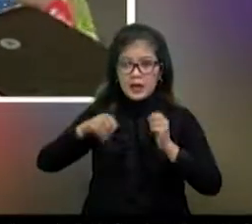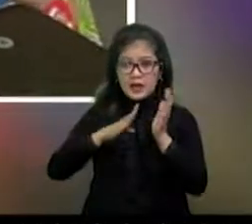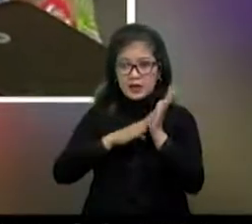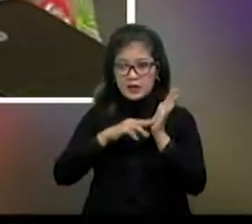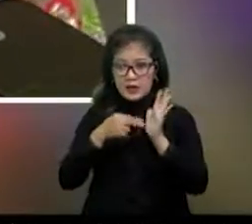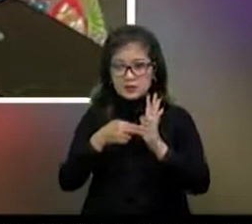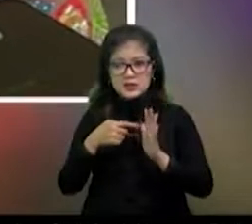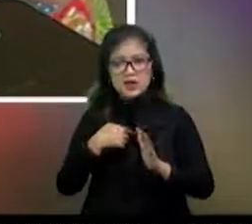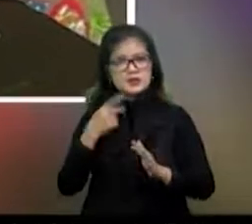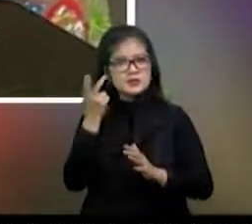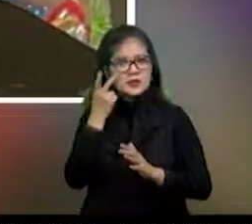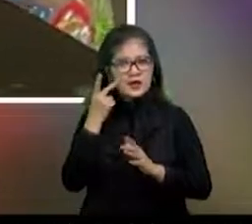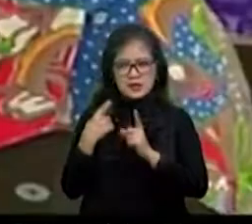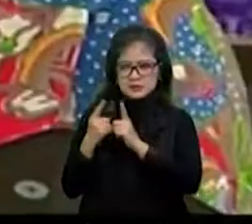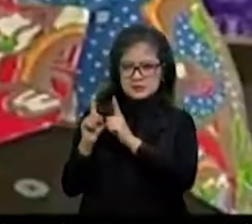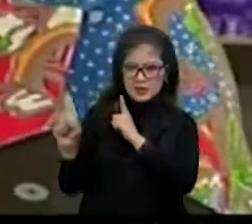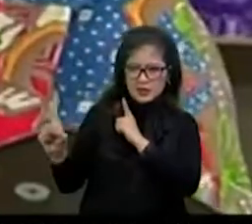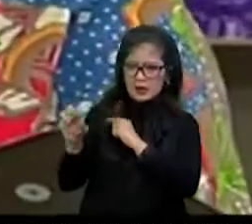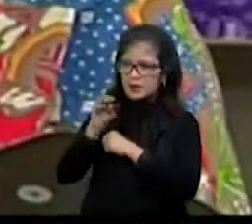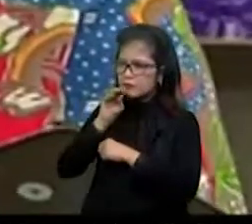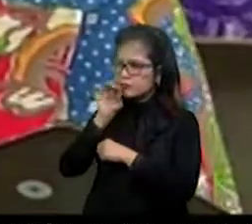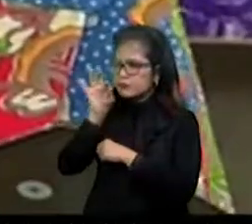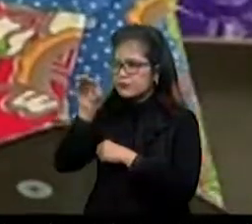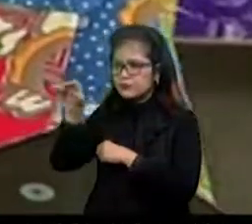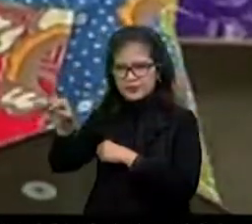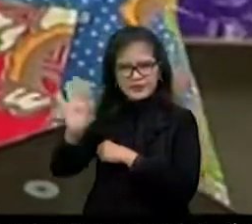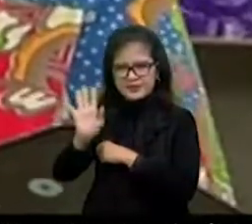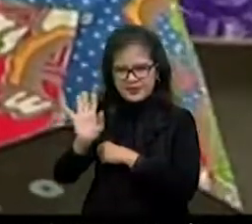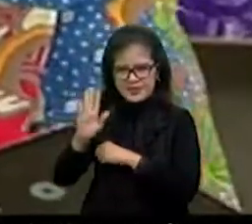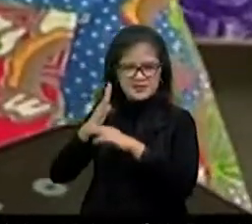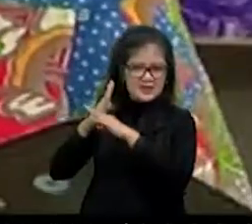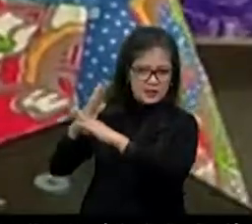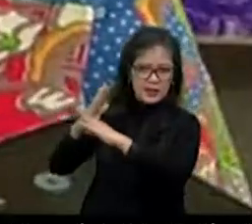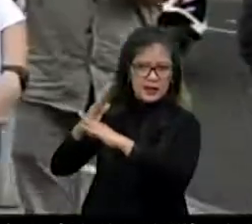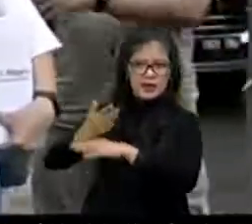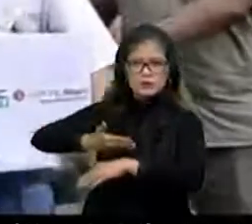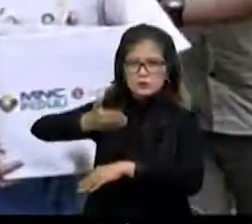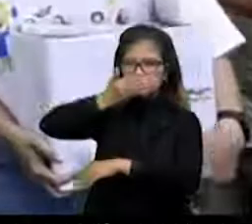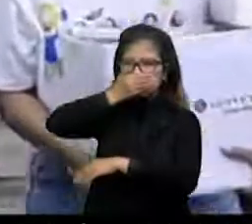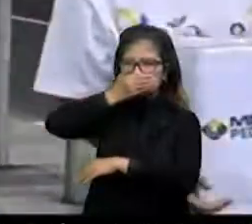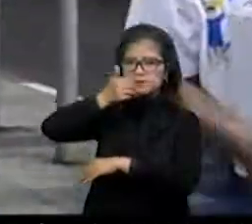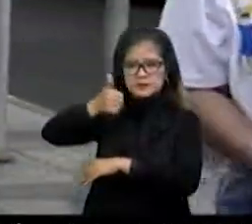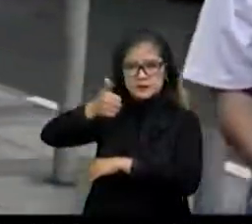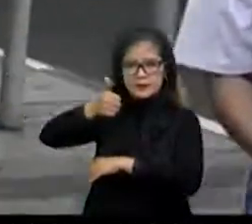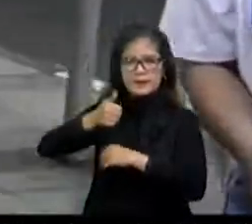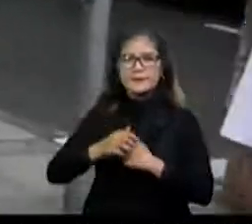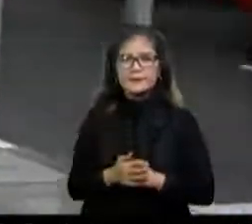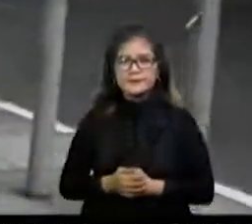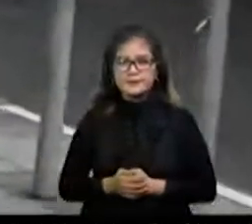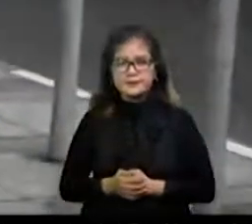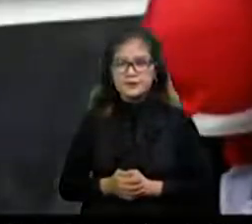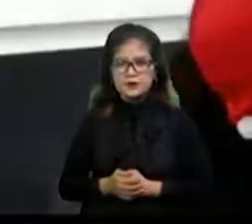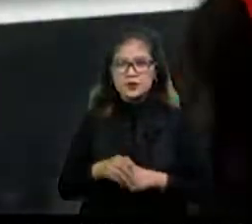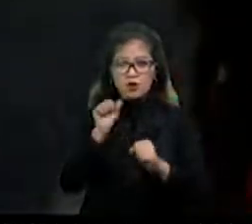lain supaya tidak ada droplets yang bisa terpapar ke orang lain. Meski kurva kasus COVID-19